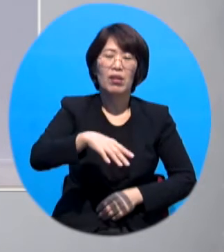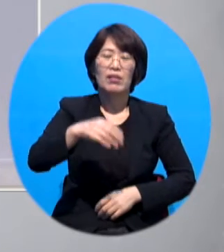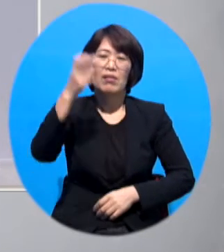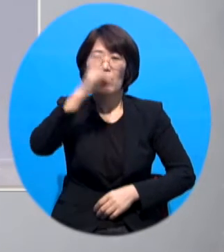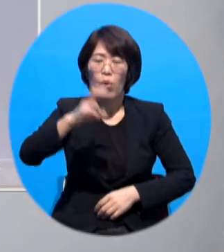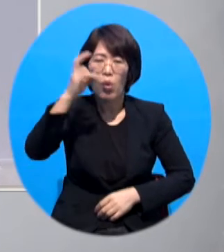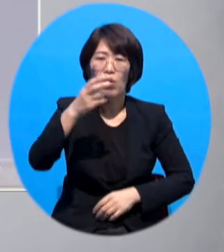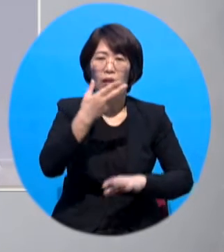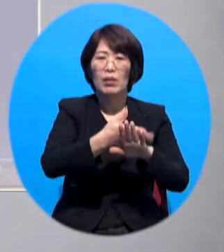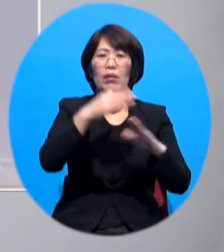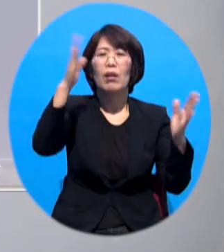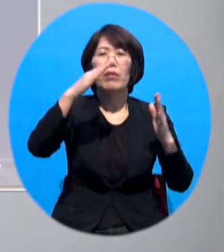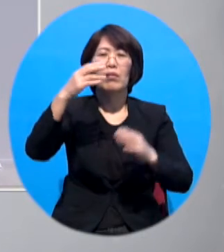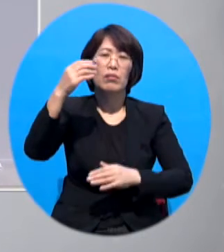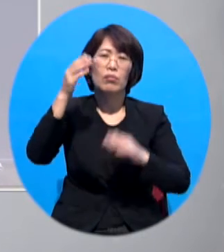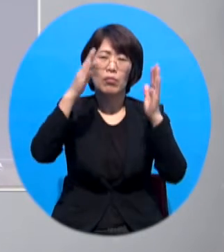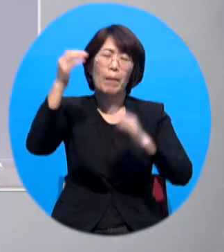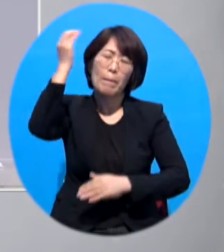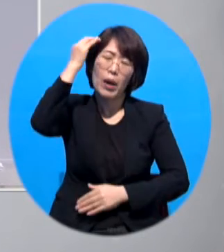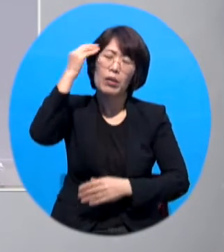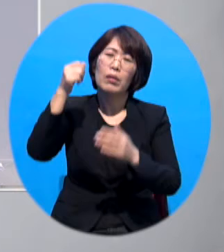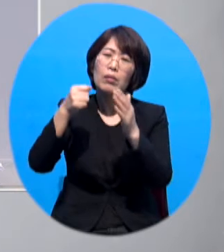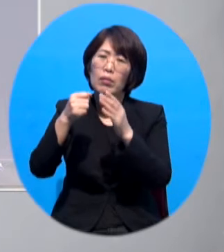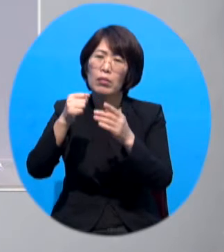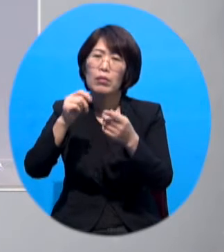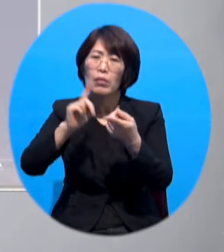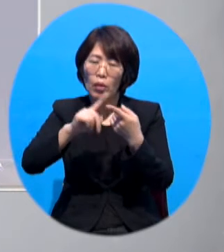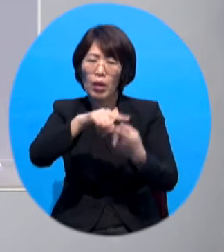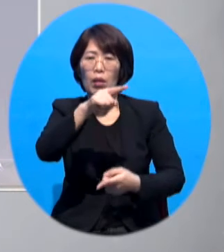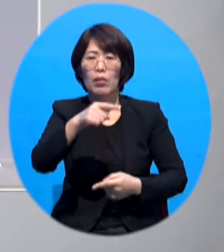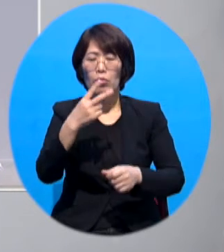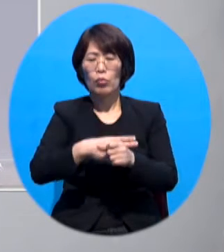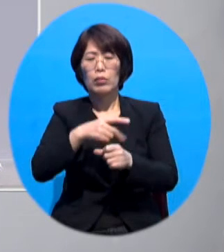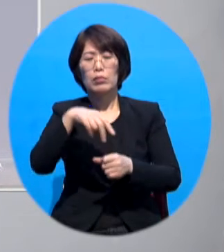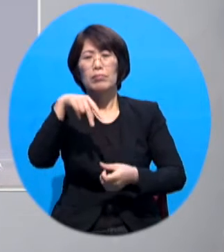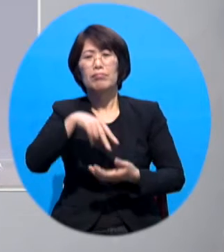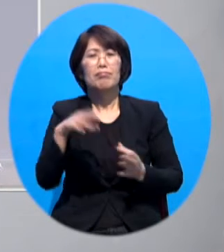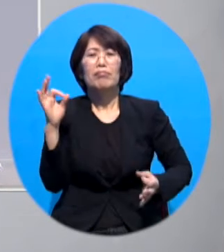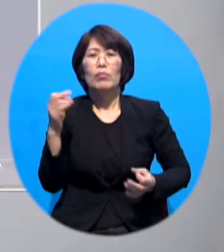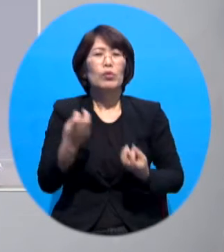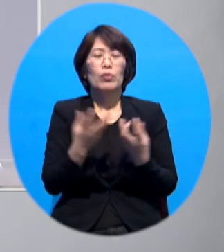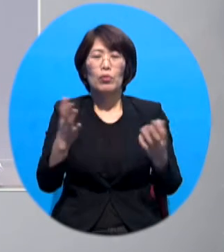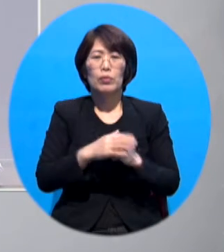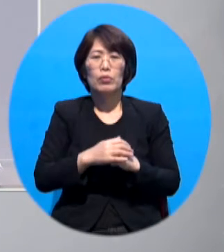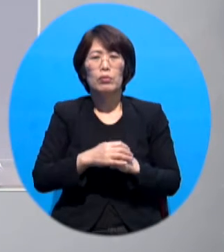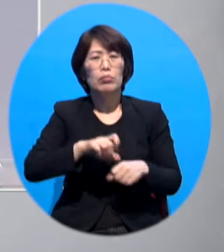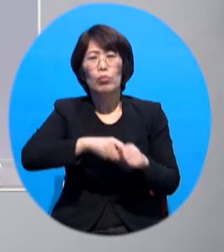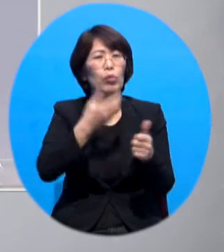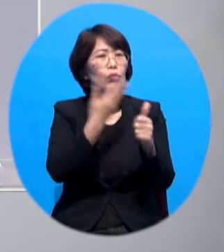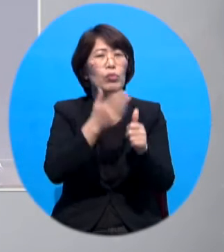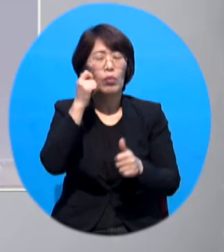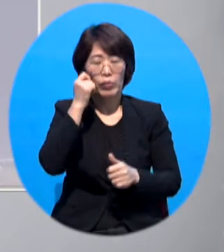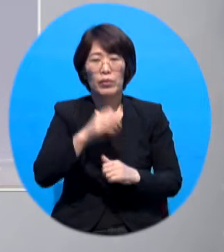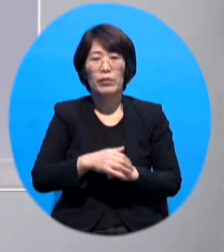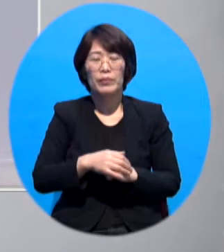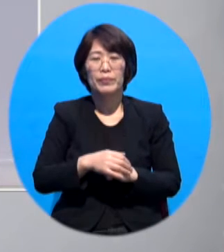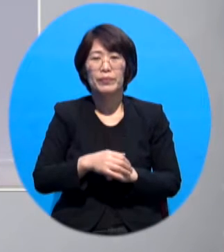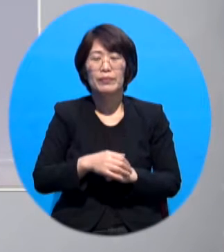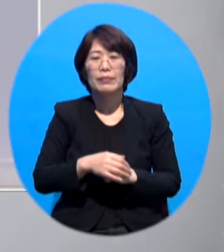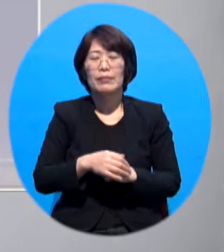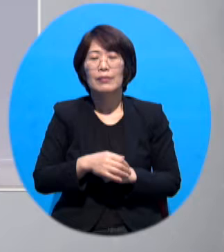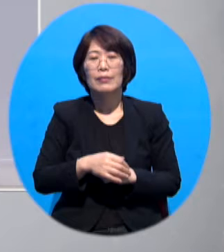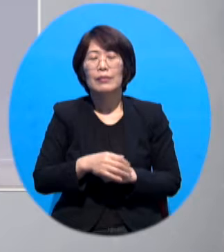수업을 방해하는 학생들의 서 대해서 지금 선생님들이 수업 혁신을 하는 문제가 아니라 어떻게 제재할 방법이 없다는 겁니다